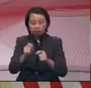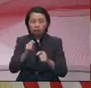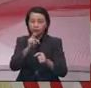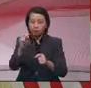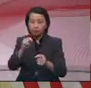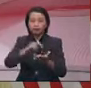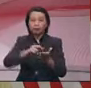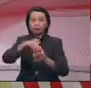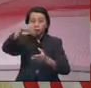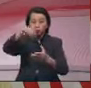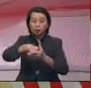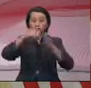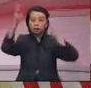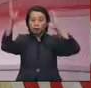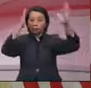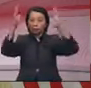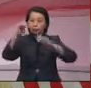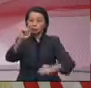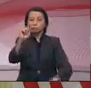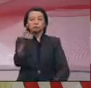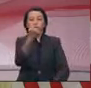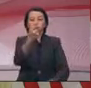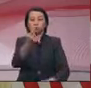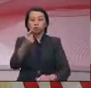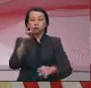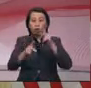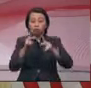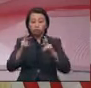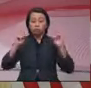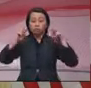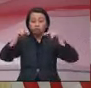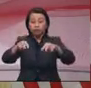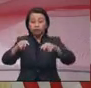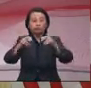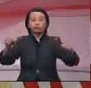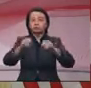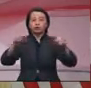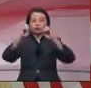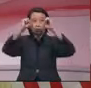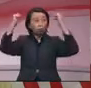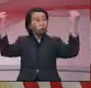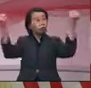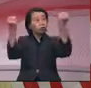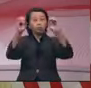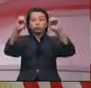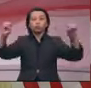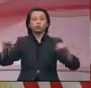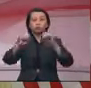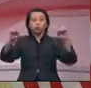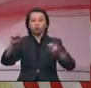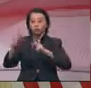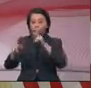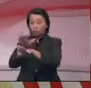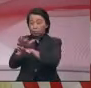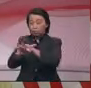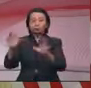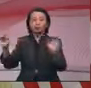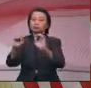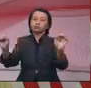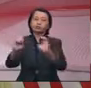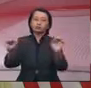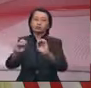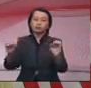sahaja tanpa penonton dan tidak melibatkan perhimpunan ramai ataupun mass